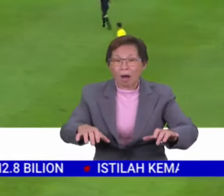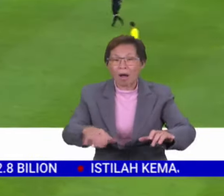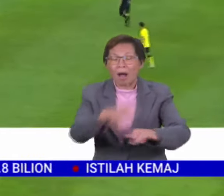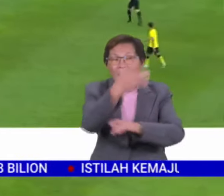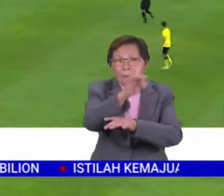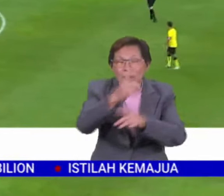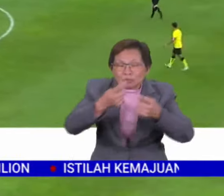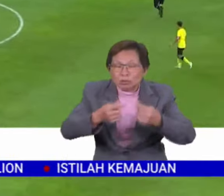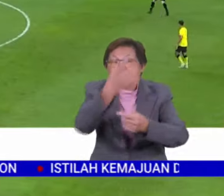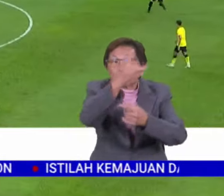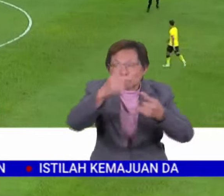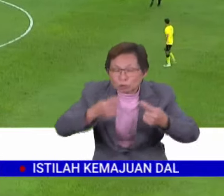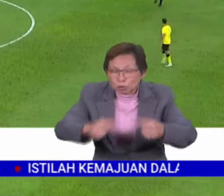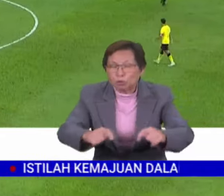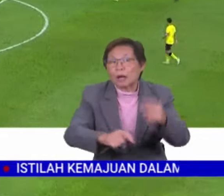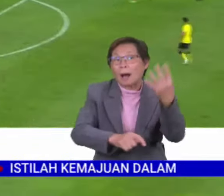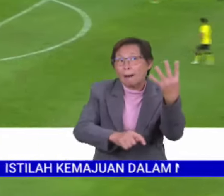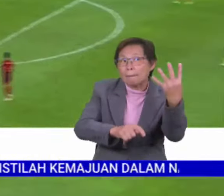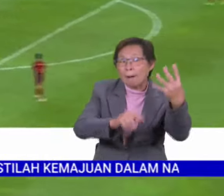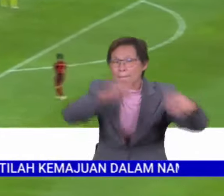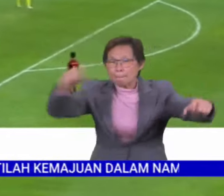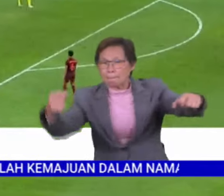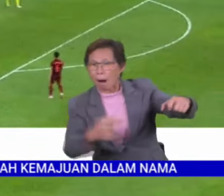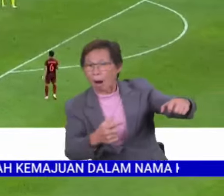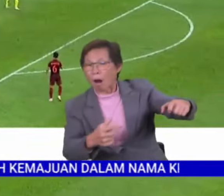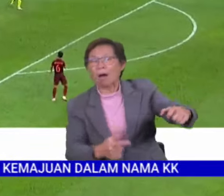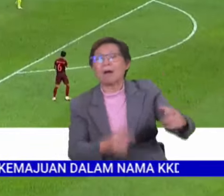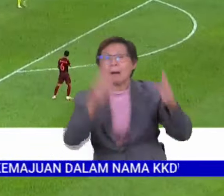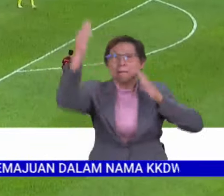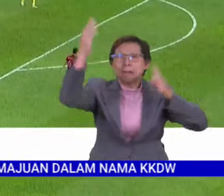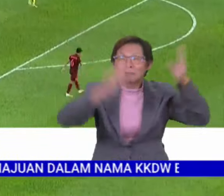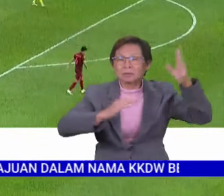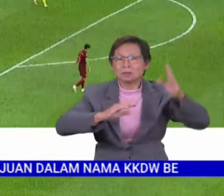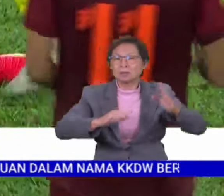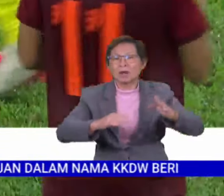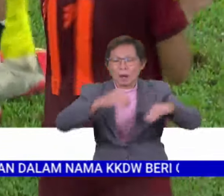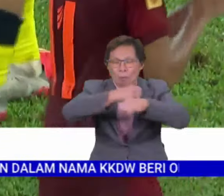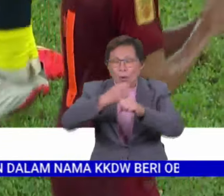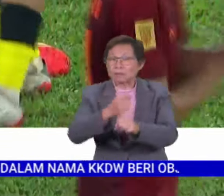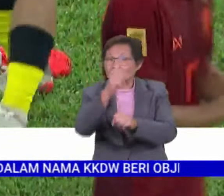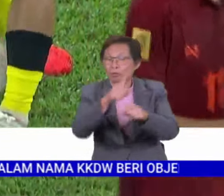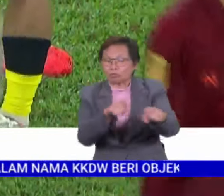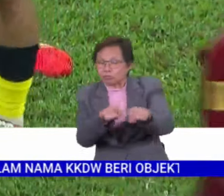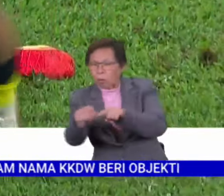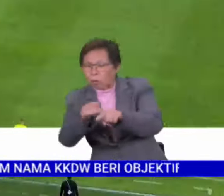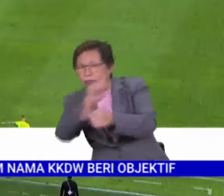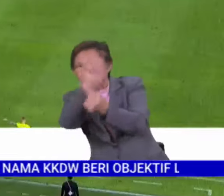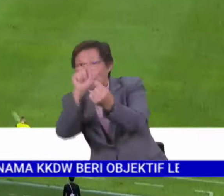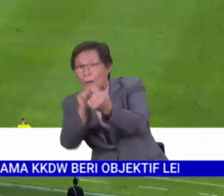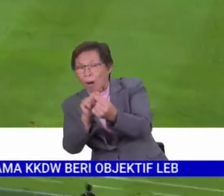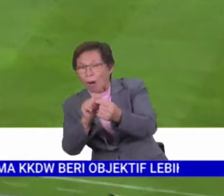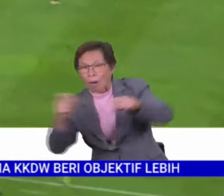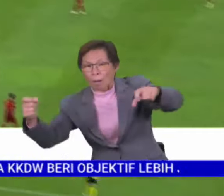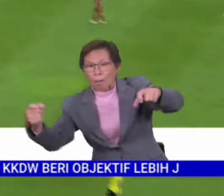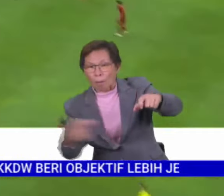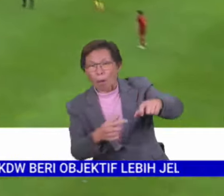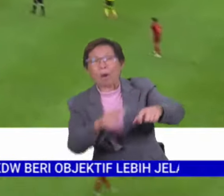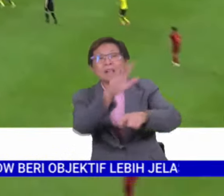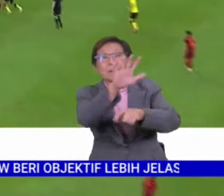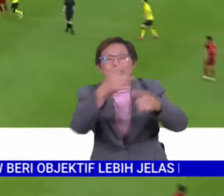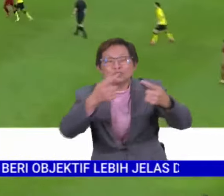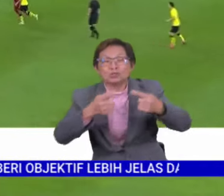18 percubaan dengan 4 daripadanya tepat ke gawang, manakala Malaysia hanya mencipta satu serangan tepat dalam keseluruhan